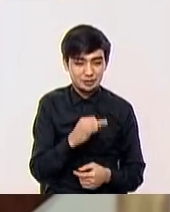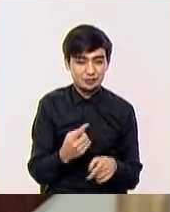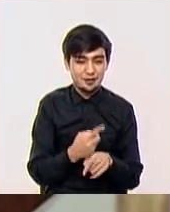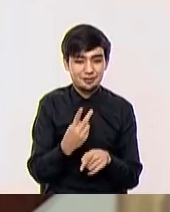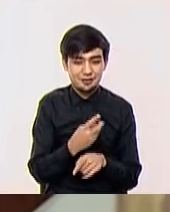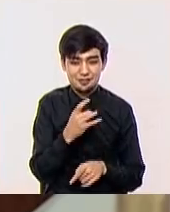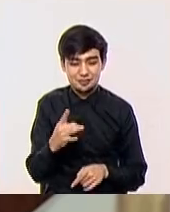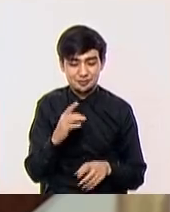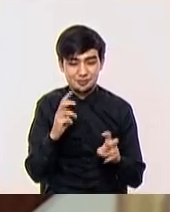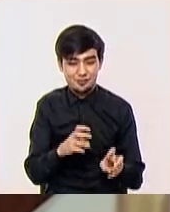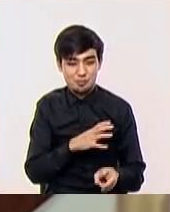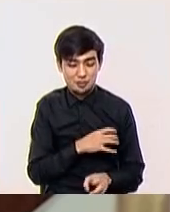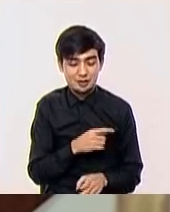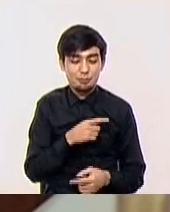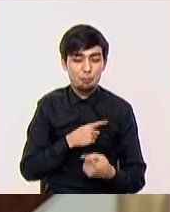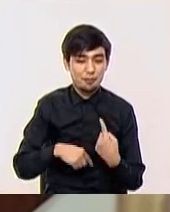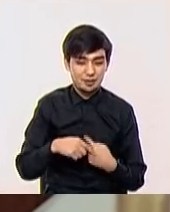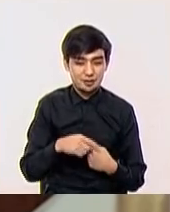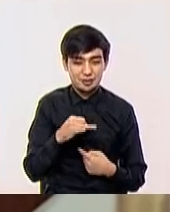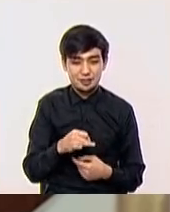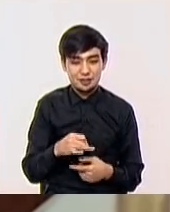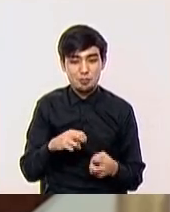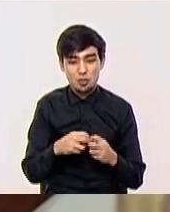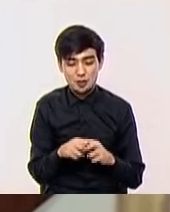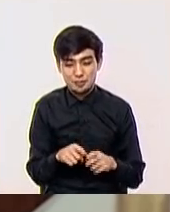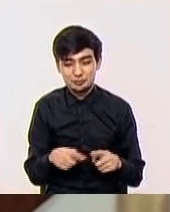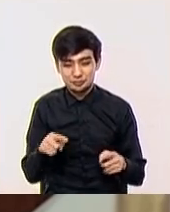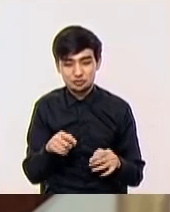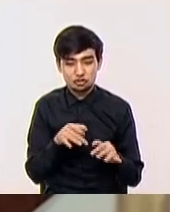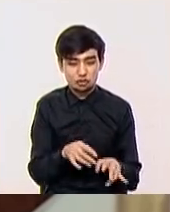атап өткендей, бізге қордаланған мәселелерді үстел басында шешу керек.